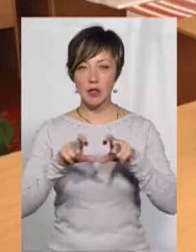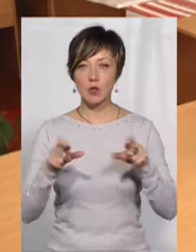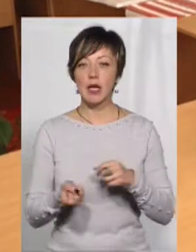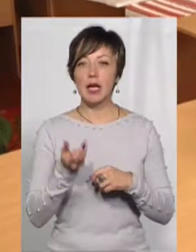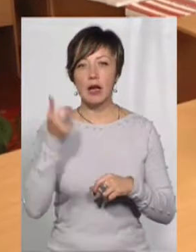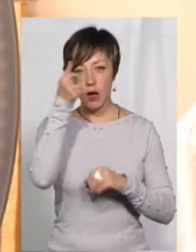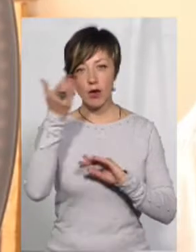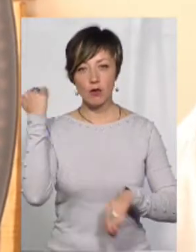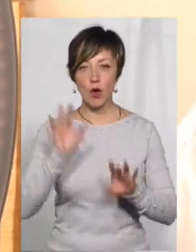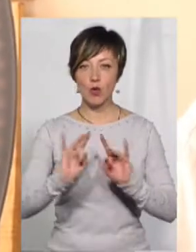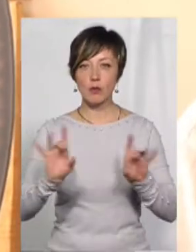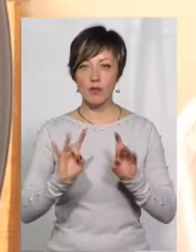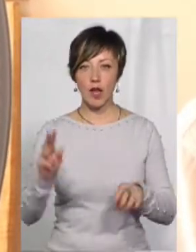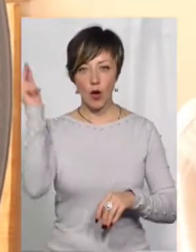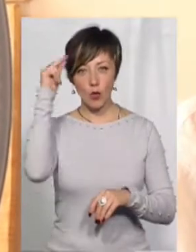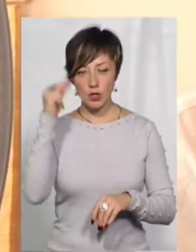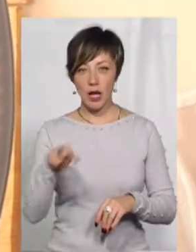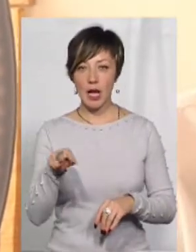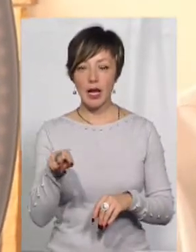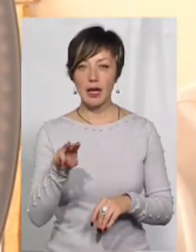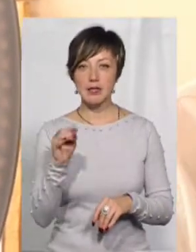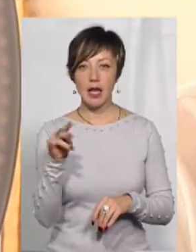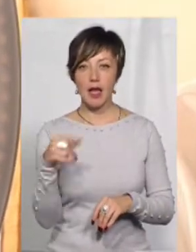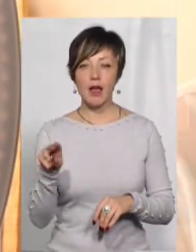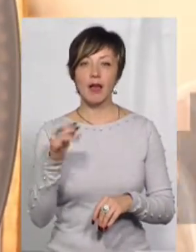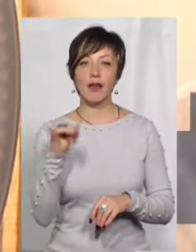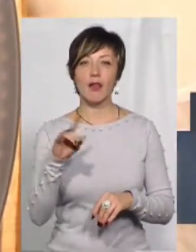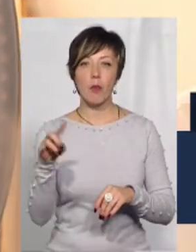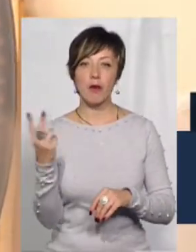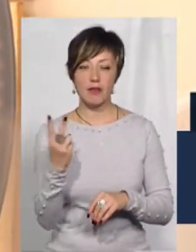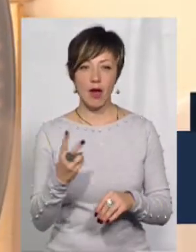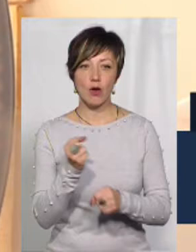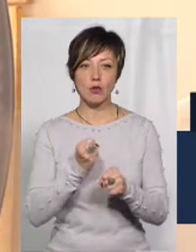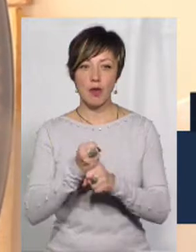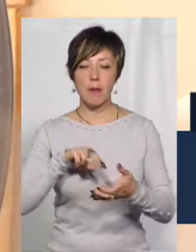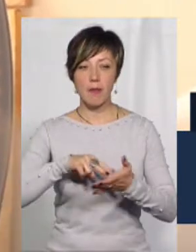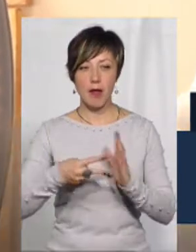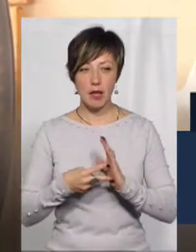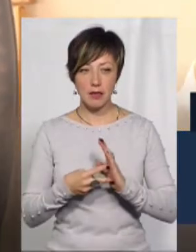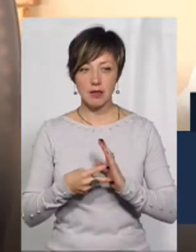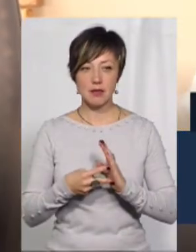тому, розповідає учень Летечівського ліцею номер 2 Денис Кліманський. Ми розробили певний план,